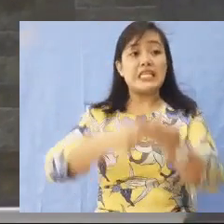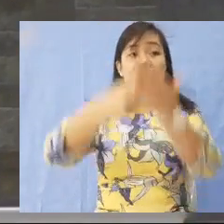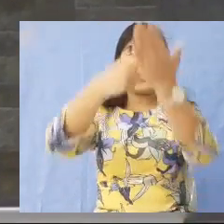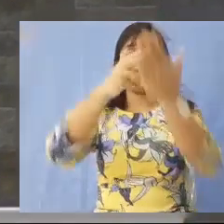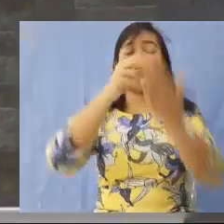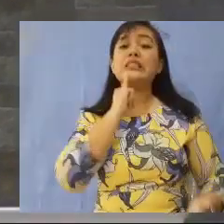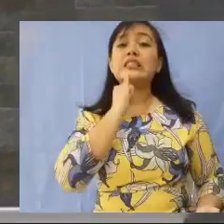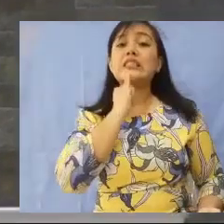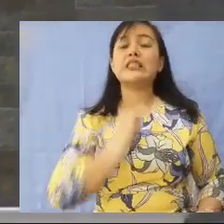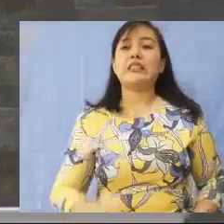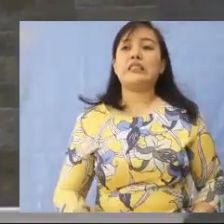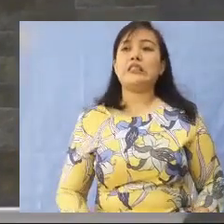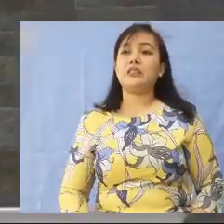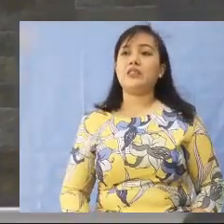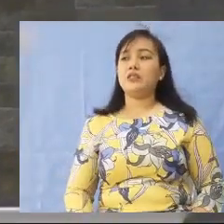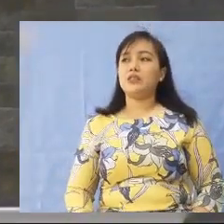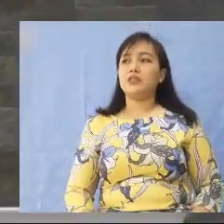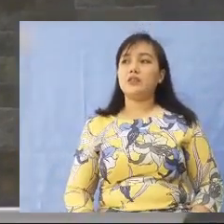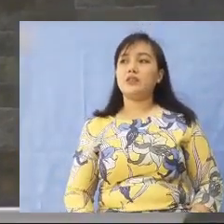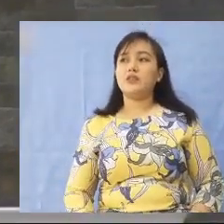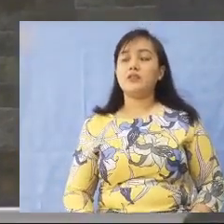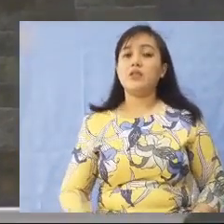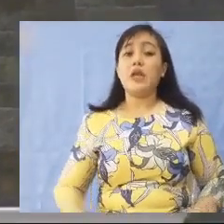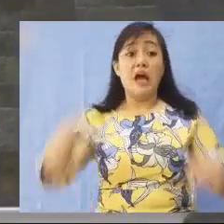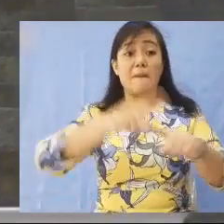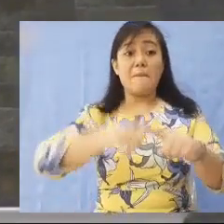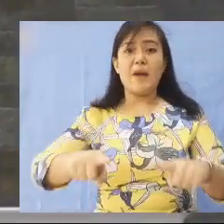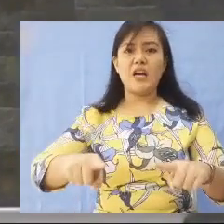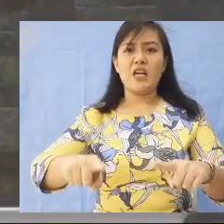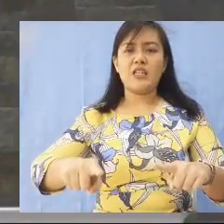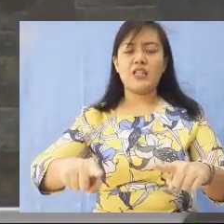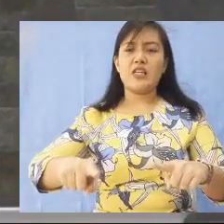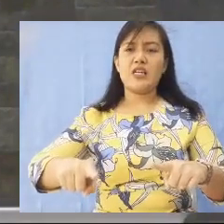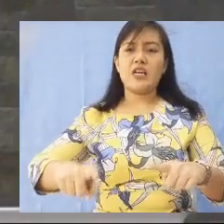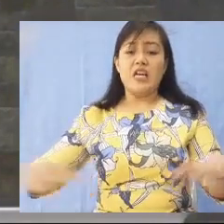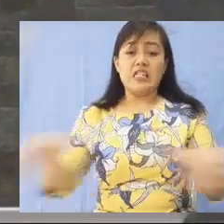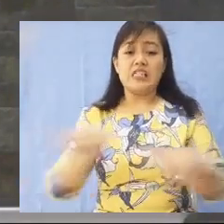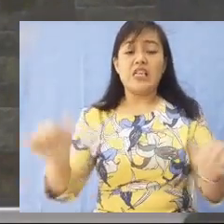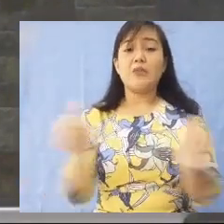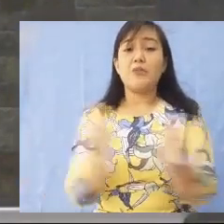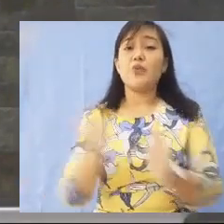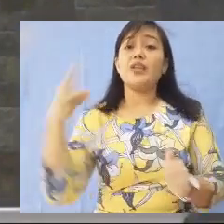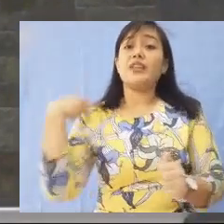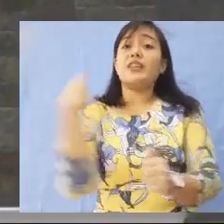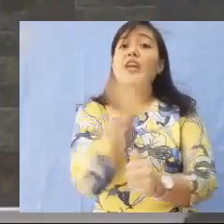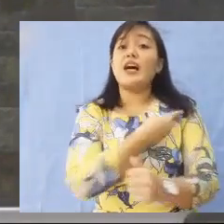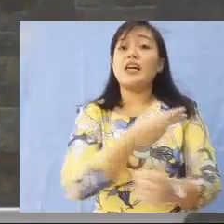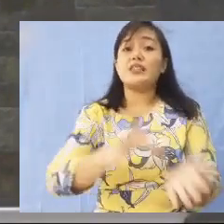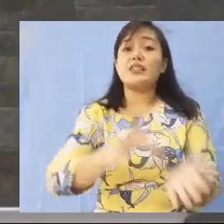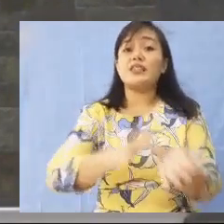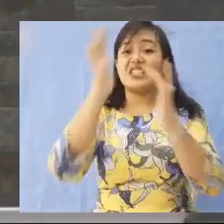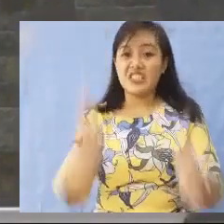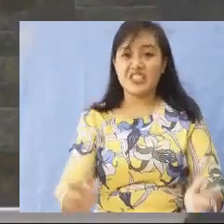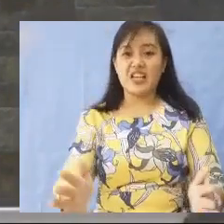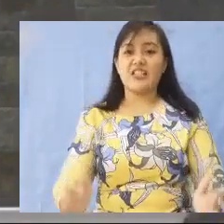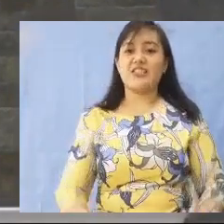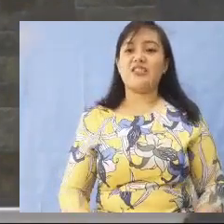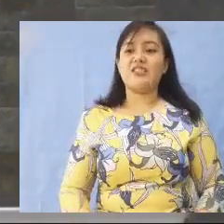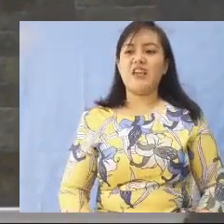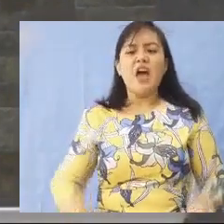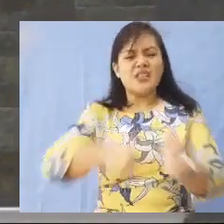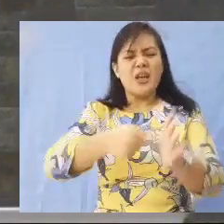minsan, kung sino yung taong kinaaasara natin, hindi natin alam bukas nung tayo nangailangan, siya pala yung tutulong sa atin.